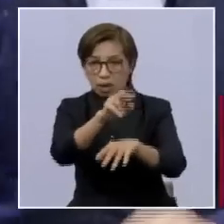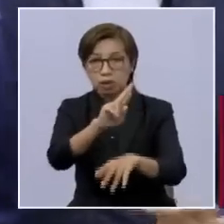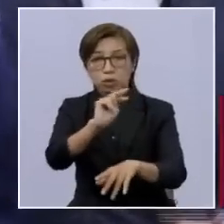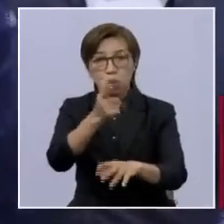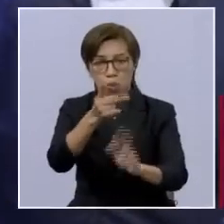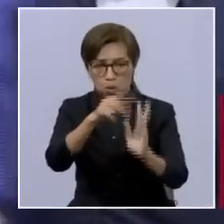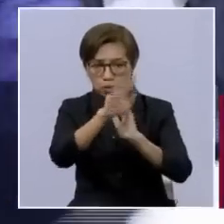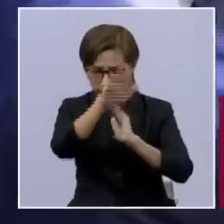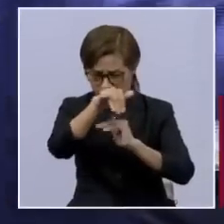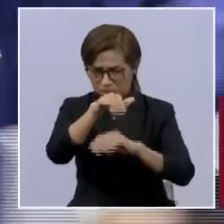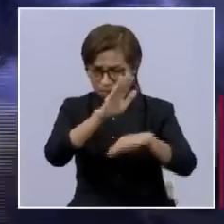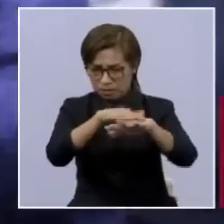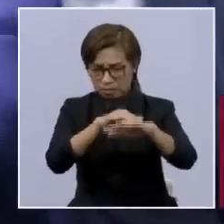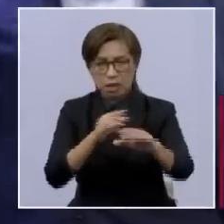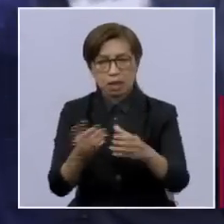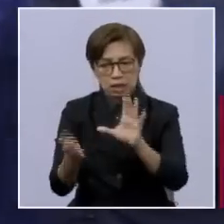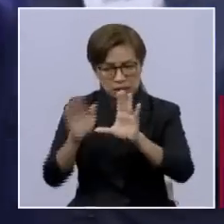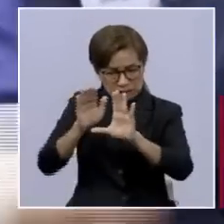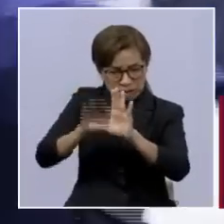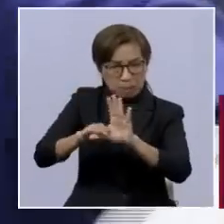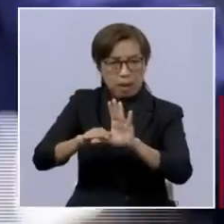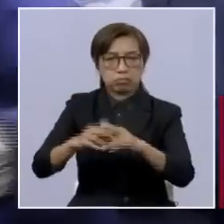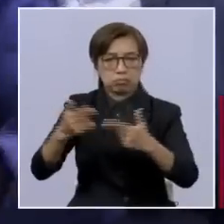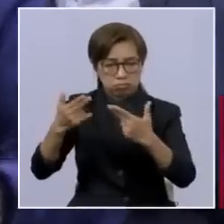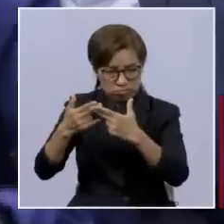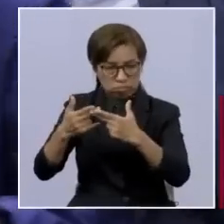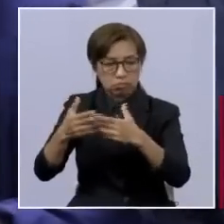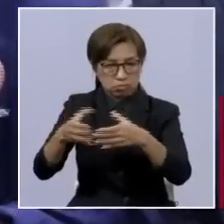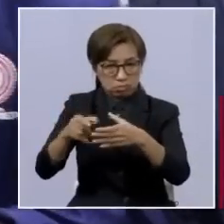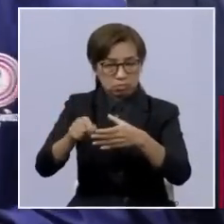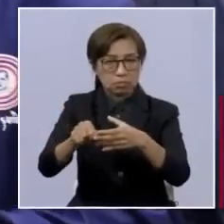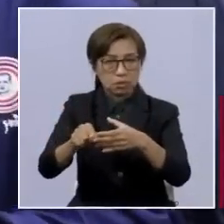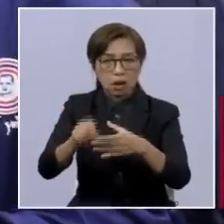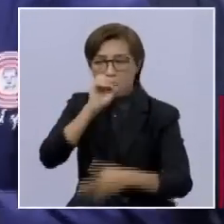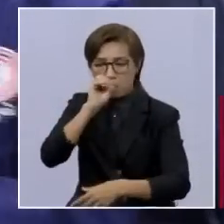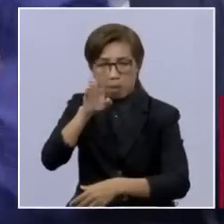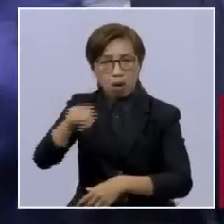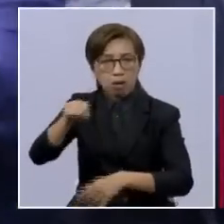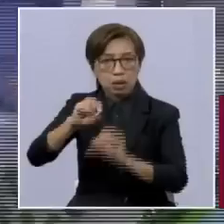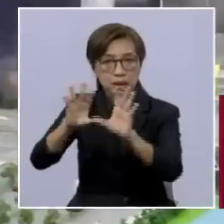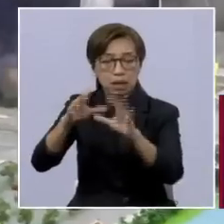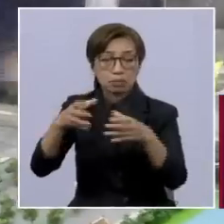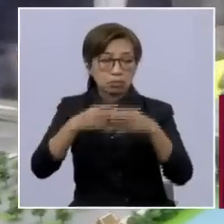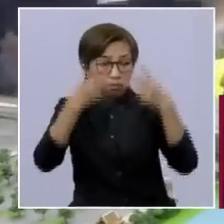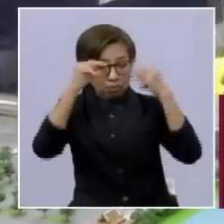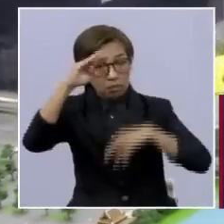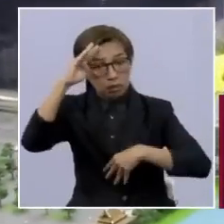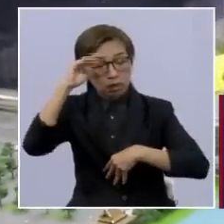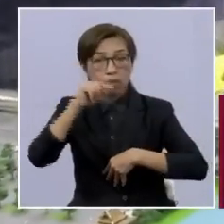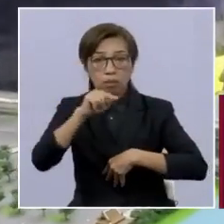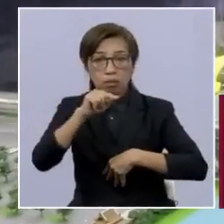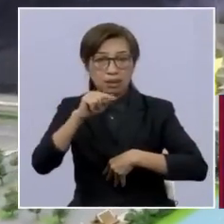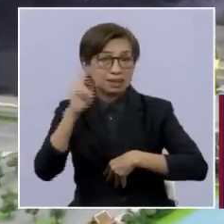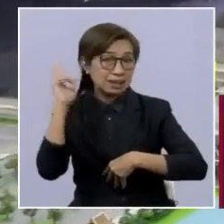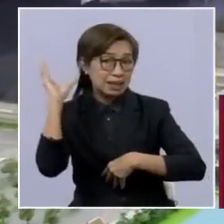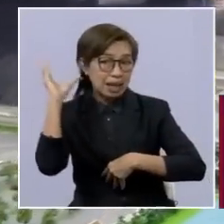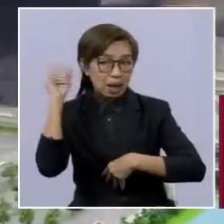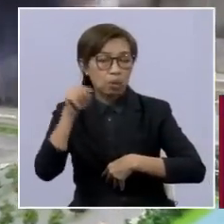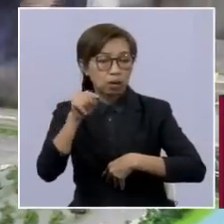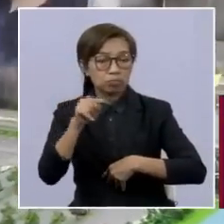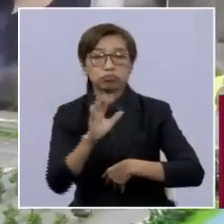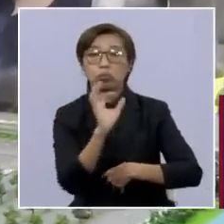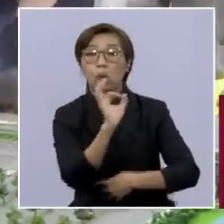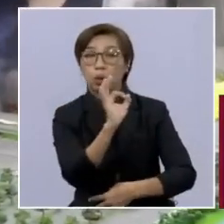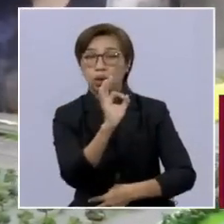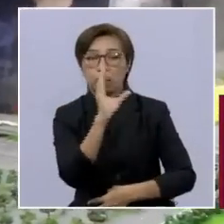วมงานกับรวมไทยสร้างชาติต่อหน้านายกและรัฐมนตรีที่ร่วมคณะในขณะที่บิ๊กตู่ก็มีรายงานนะฮะว่าพูดว่าโอเ